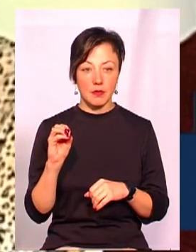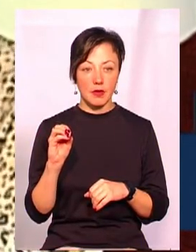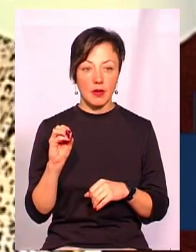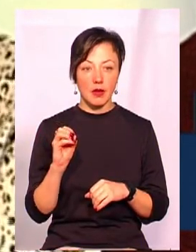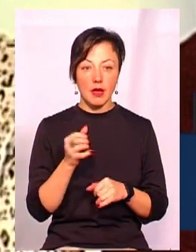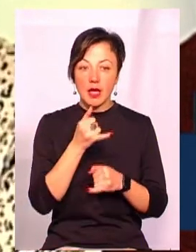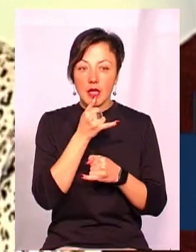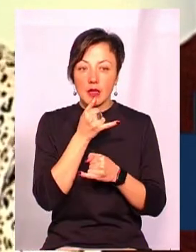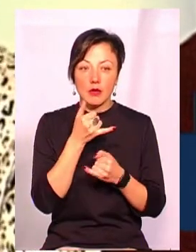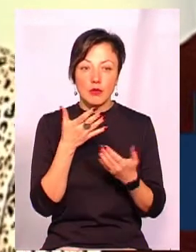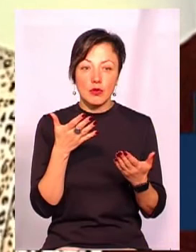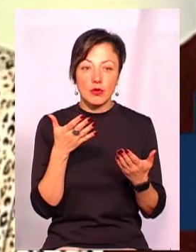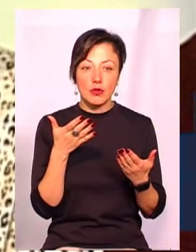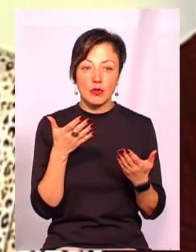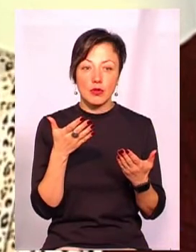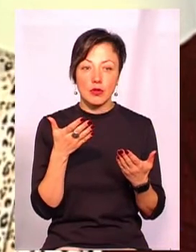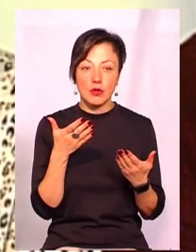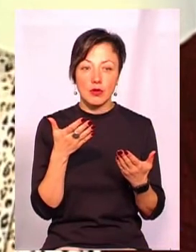я не можу відповісти на це питання.